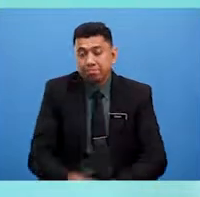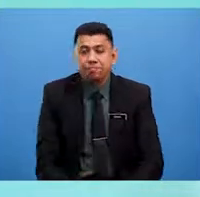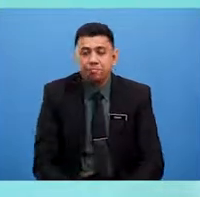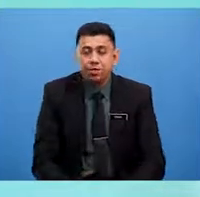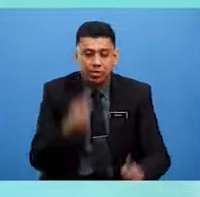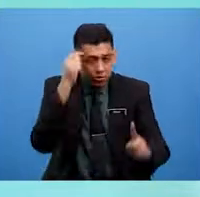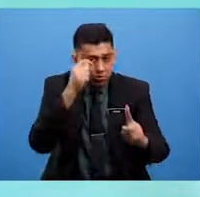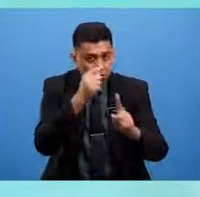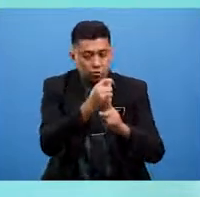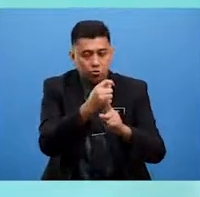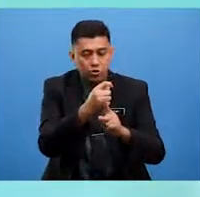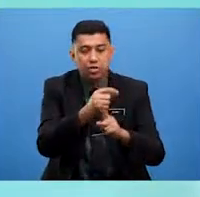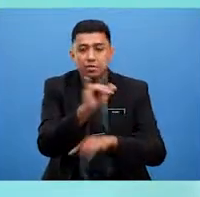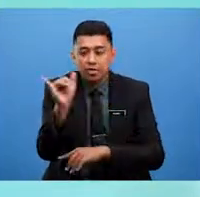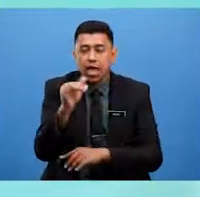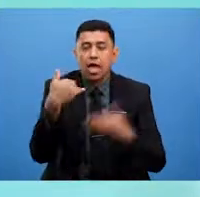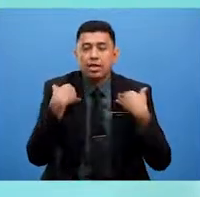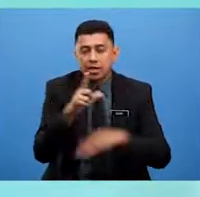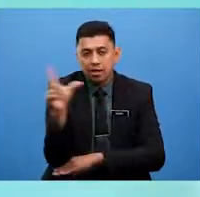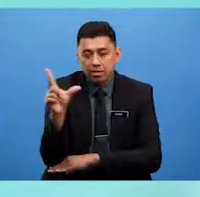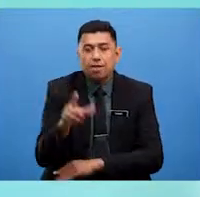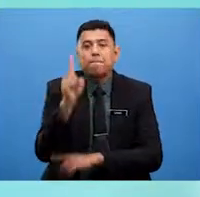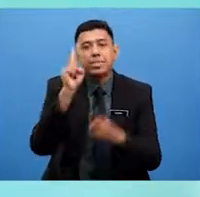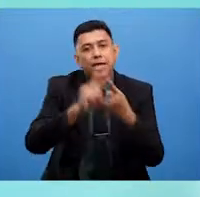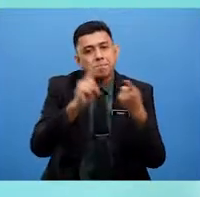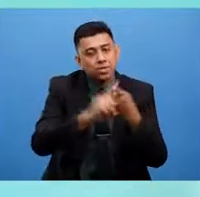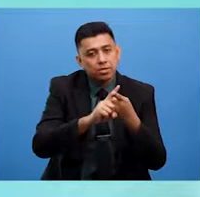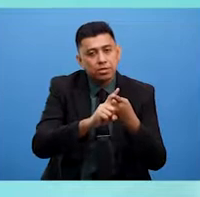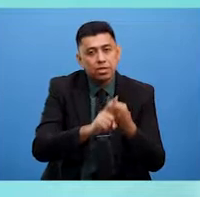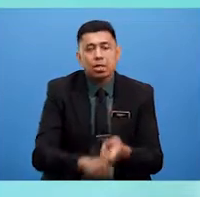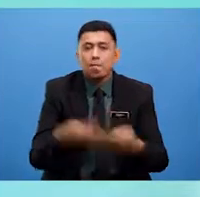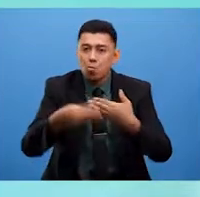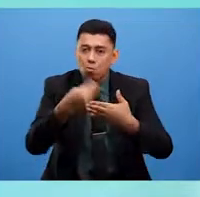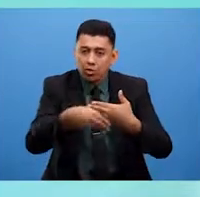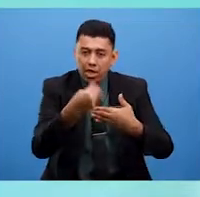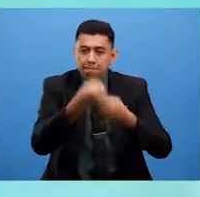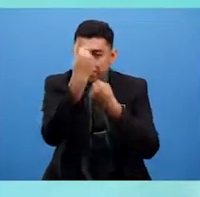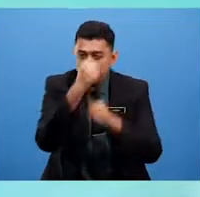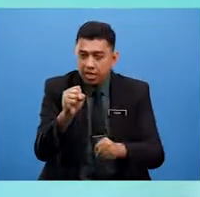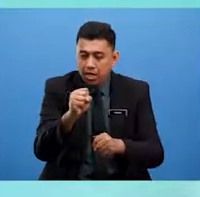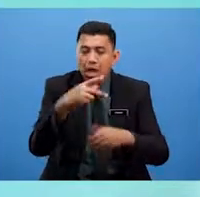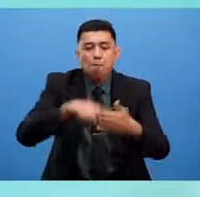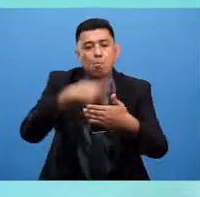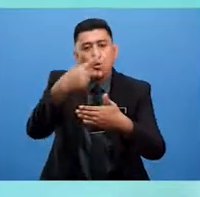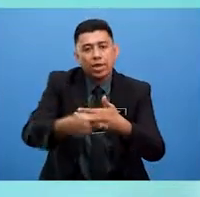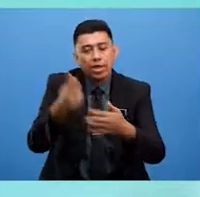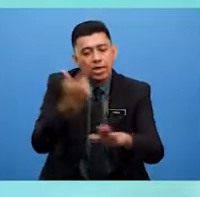Tujuan periodisasi latihan adalah yang pertama, memudahkan penyediaan program